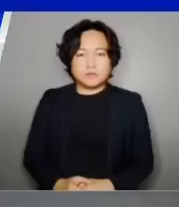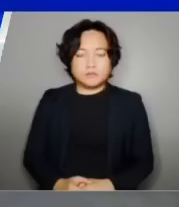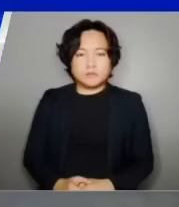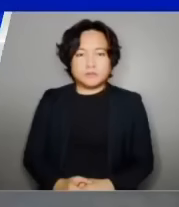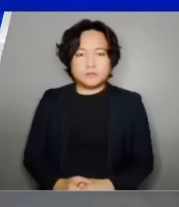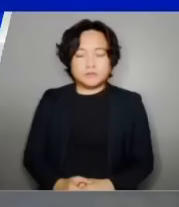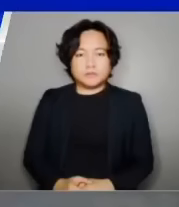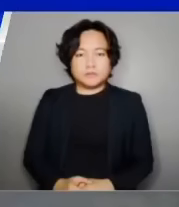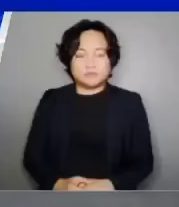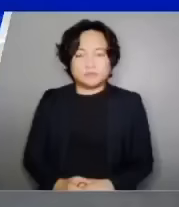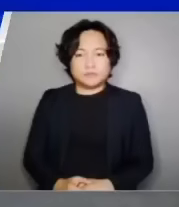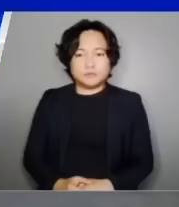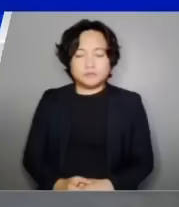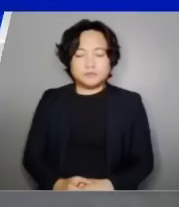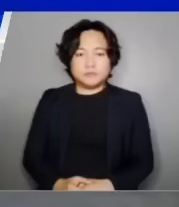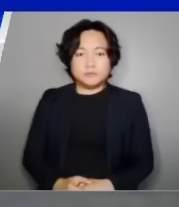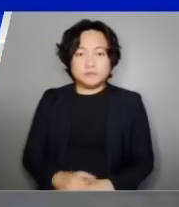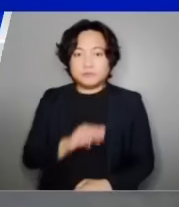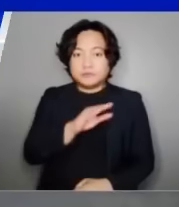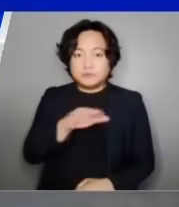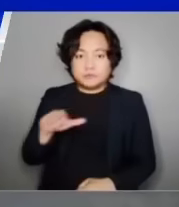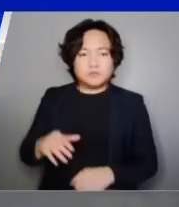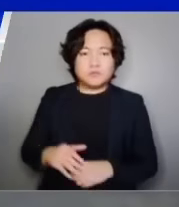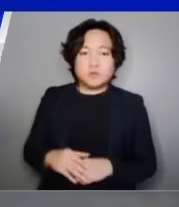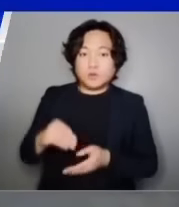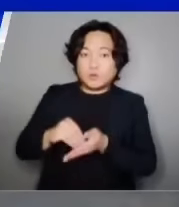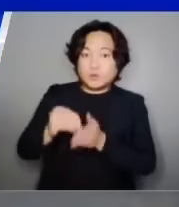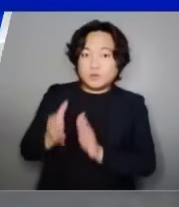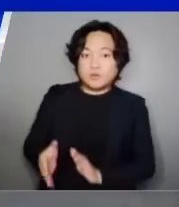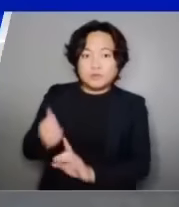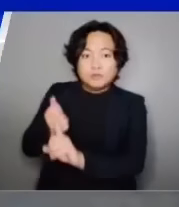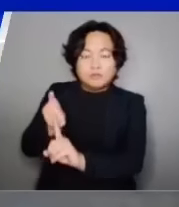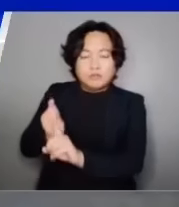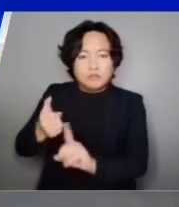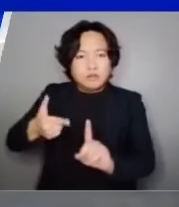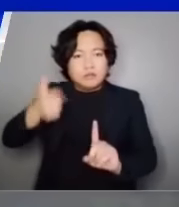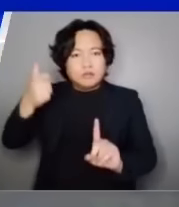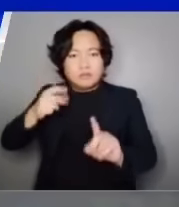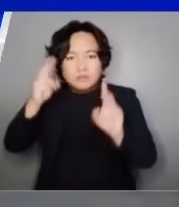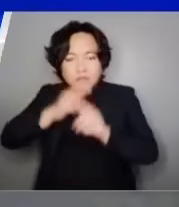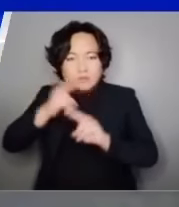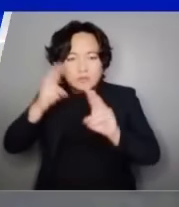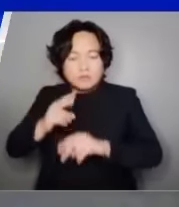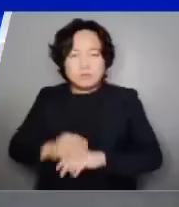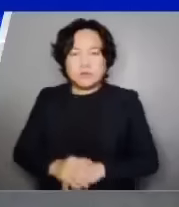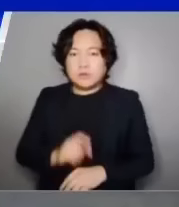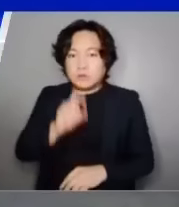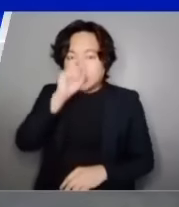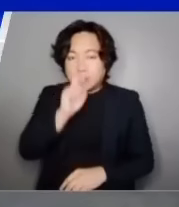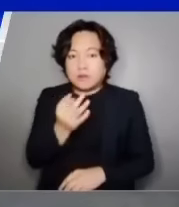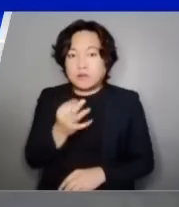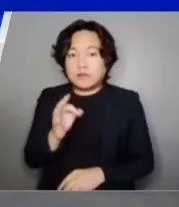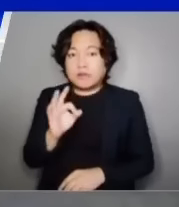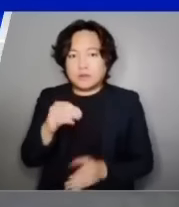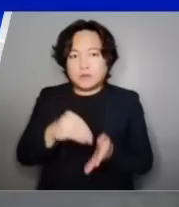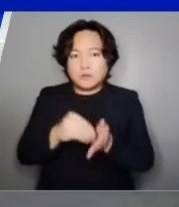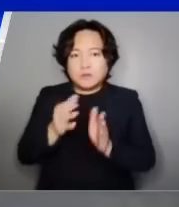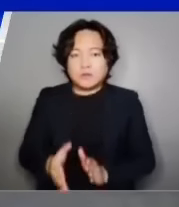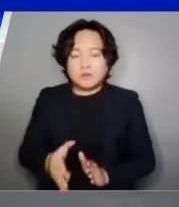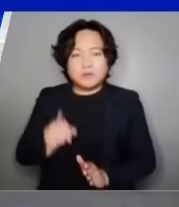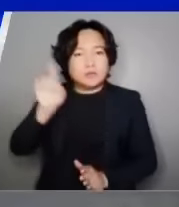bago sa saksi na baril ng kapwa-estudyante sa kanilang paaralan, ang 19-anyos na estudyante sa Aklan. Sa Surigao del Sur, patay